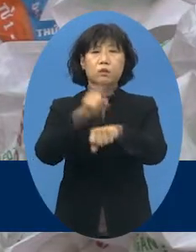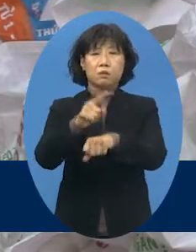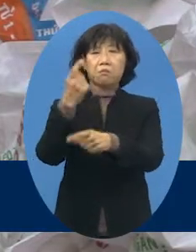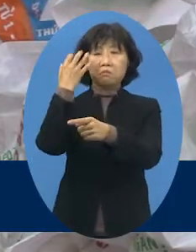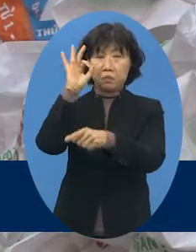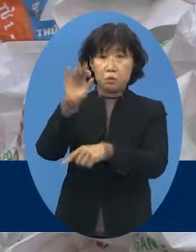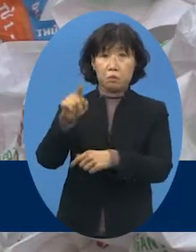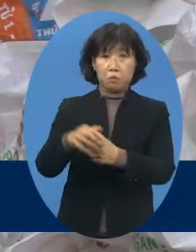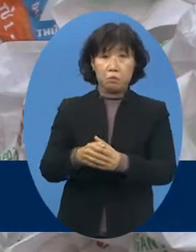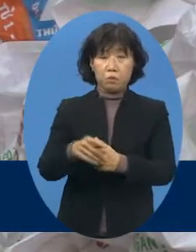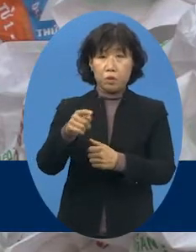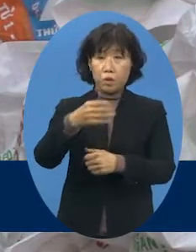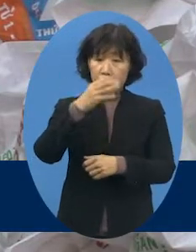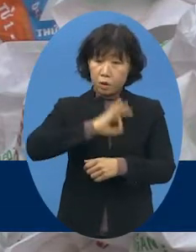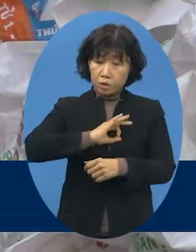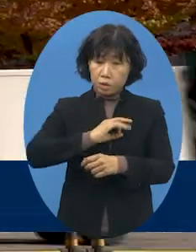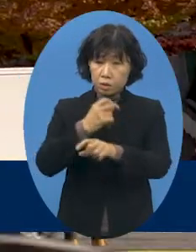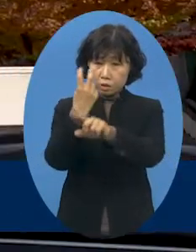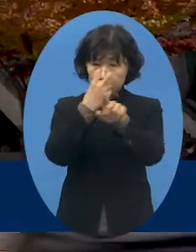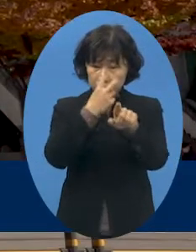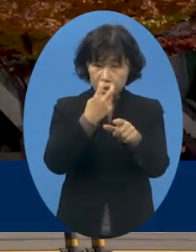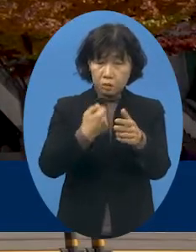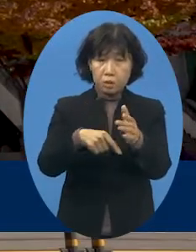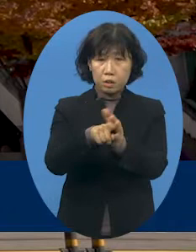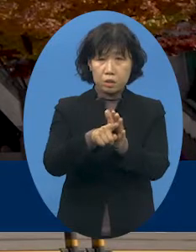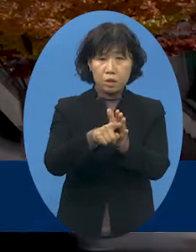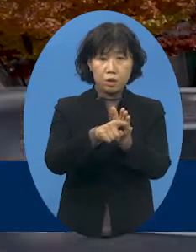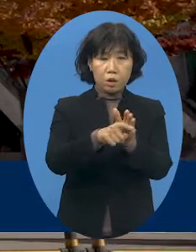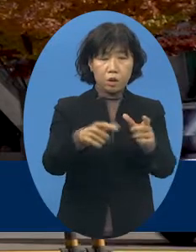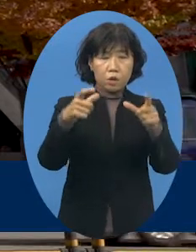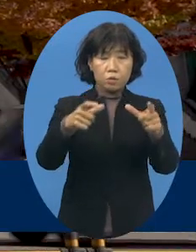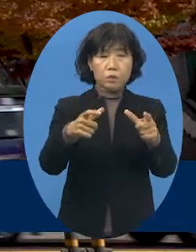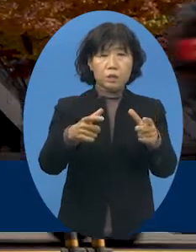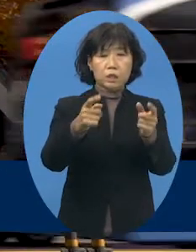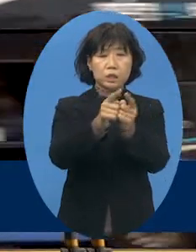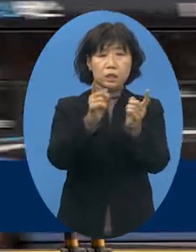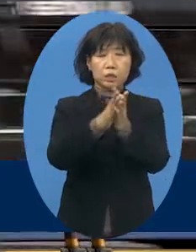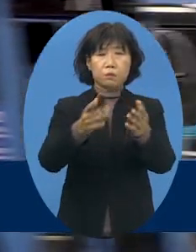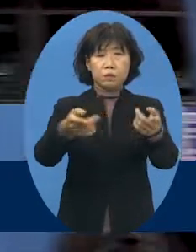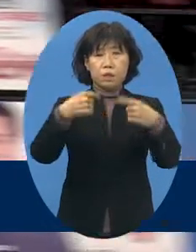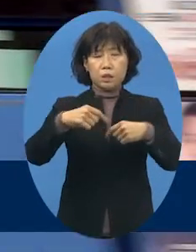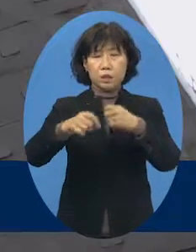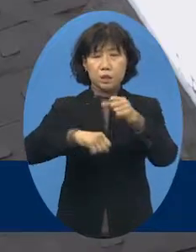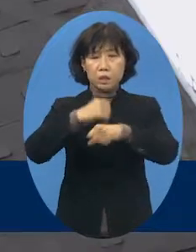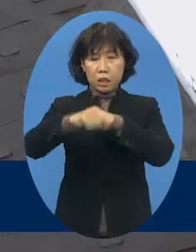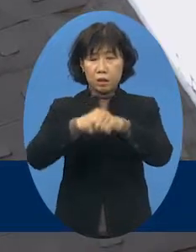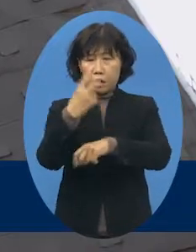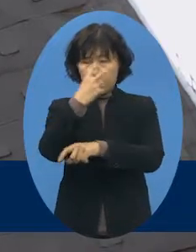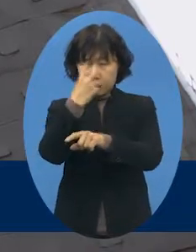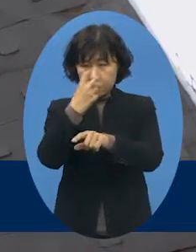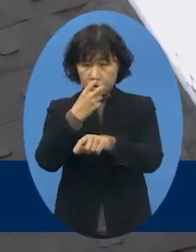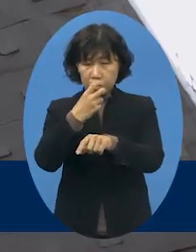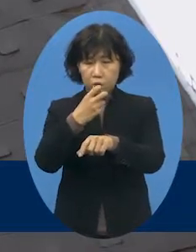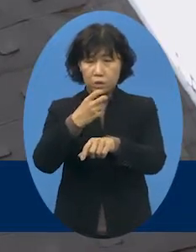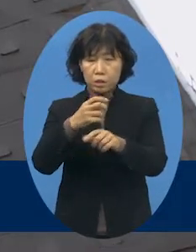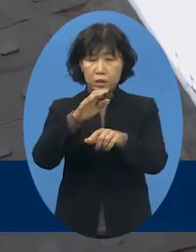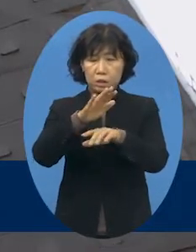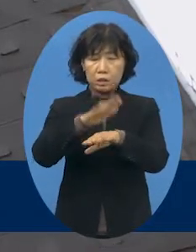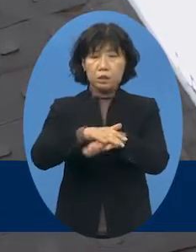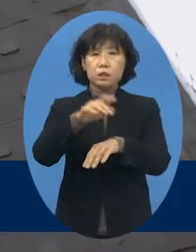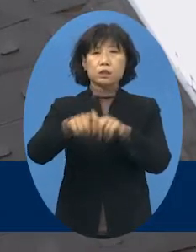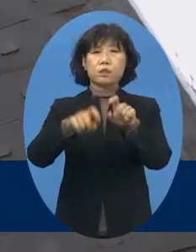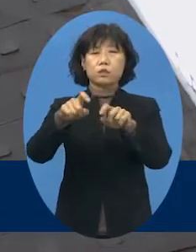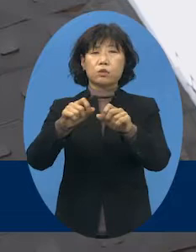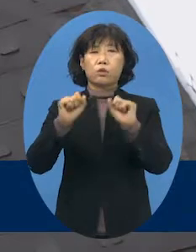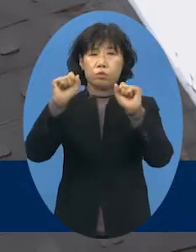받았습니다 군은 효과적인 진단을 위해 주민들이 직접 참여할 수 있는 자율 안전 점검 실천 운동 등을 추진해